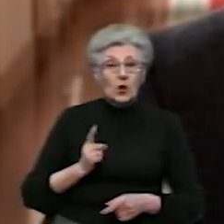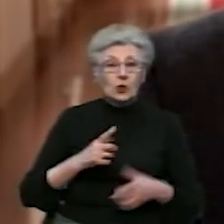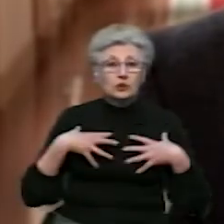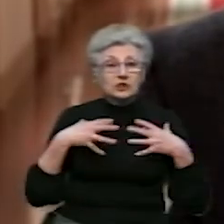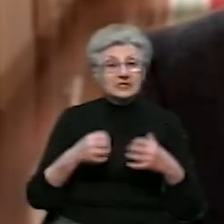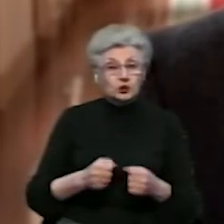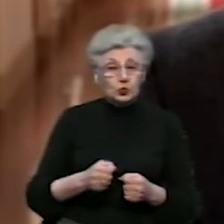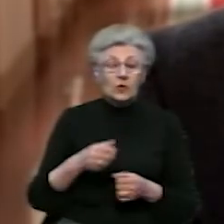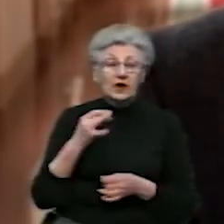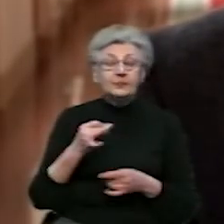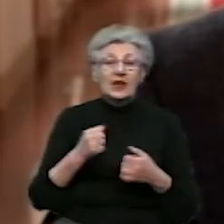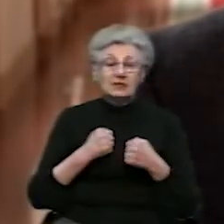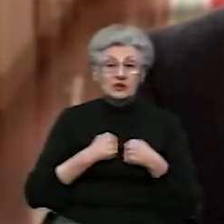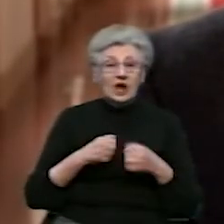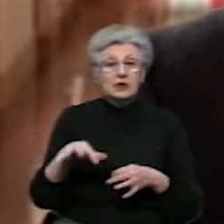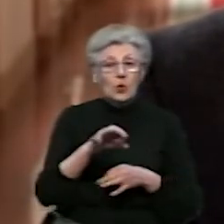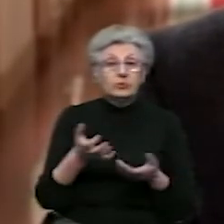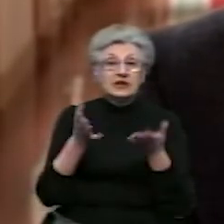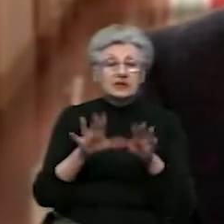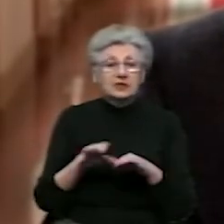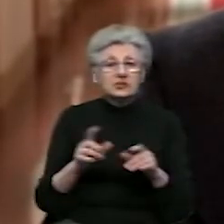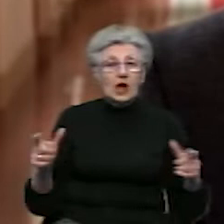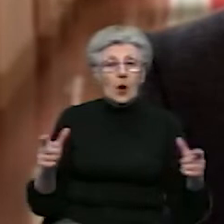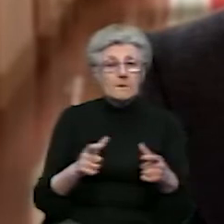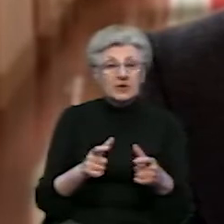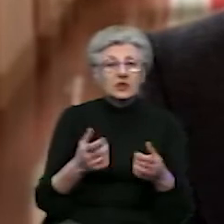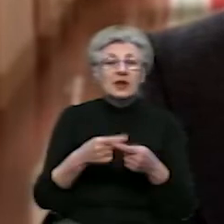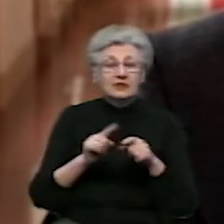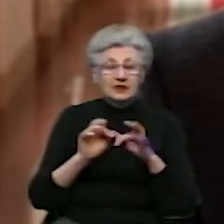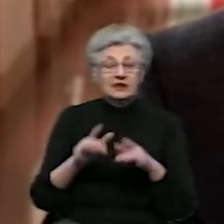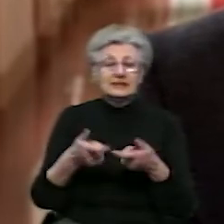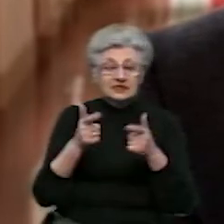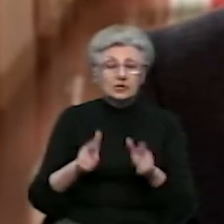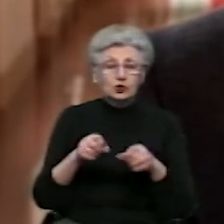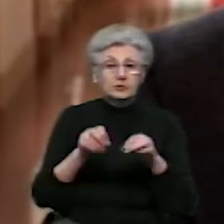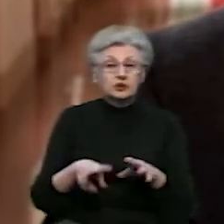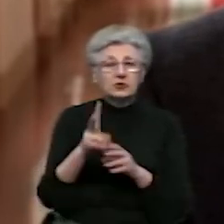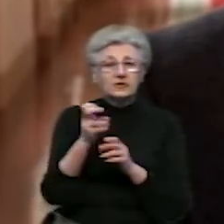І, на жаль, область залишається в обмеженнях, які діють згідно постанови